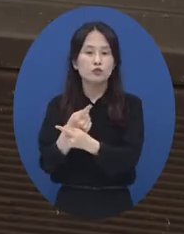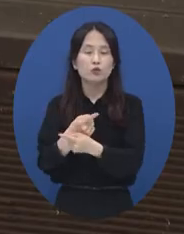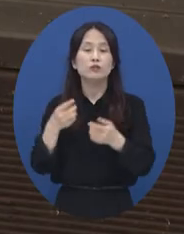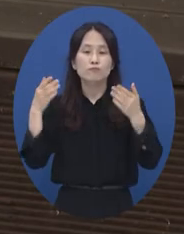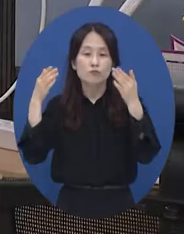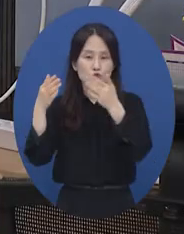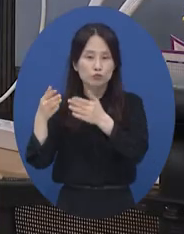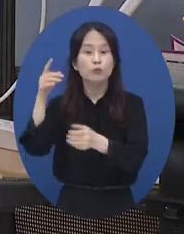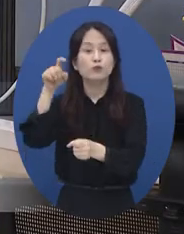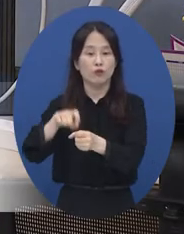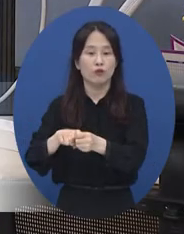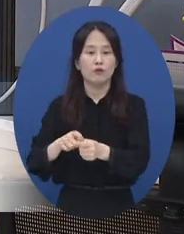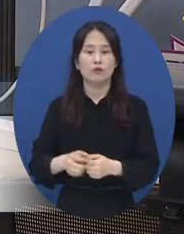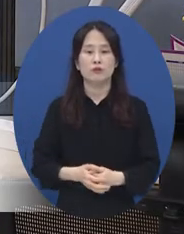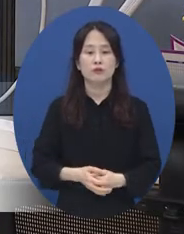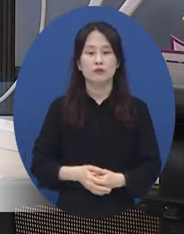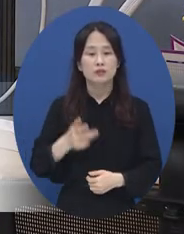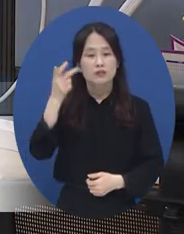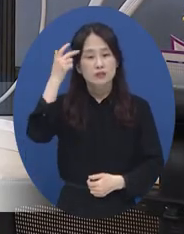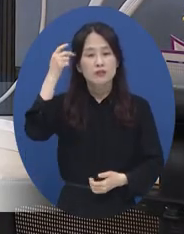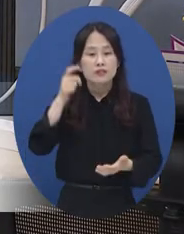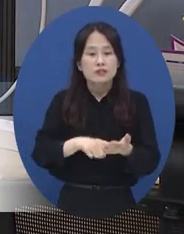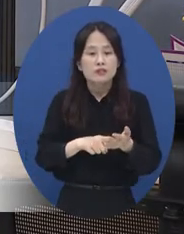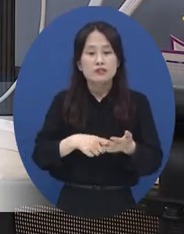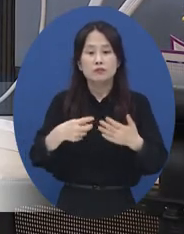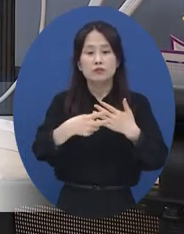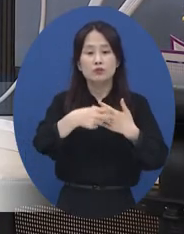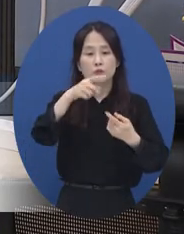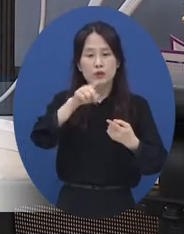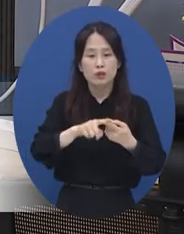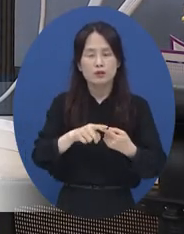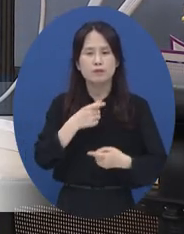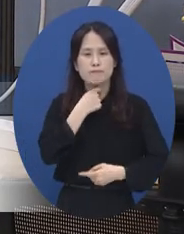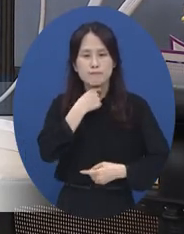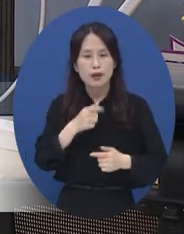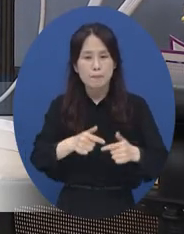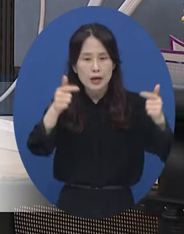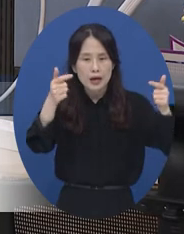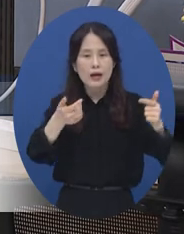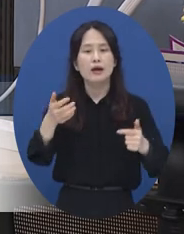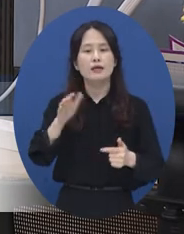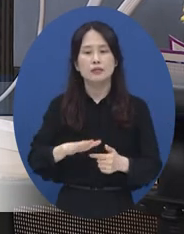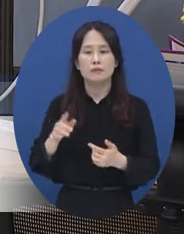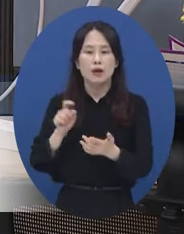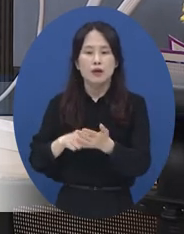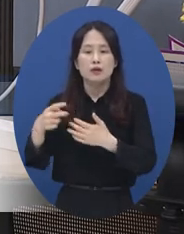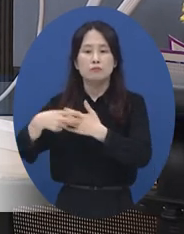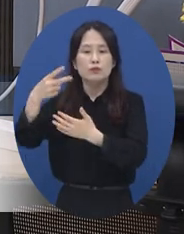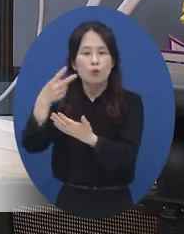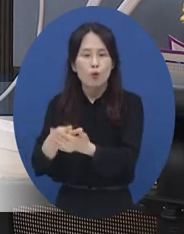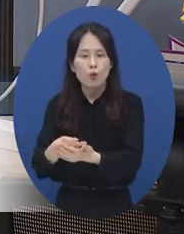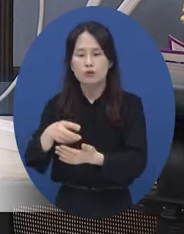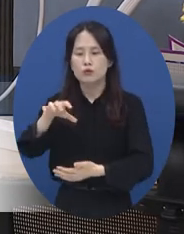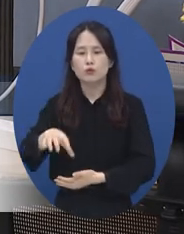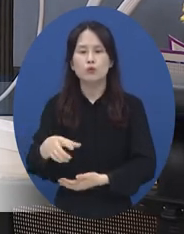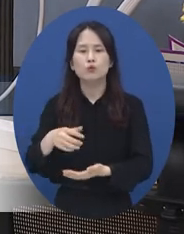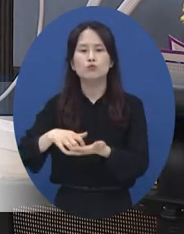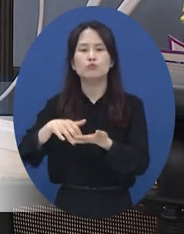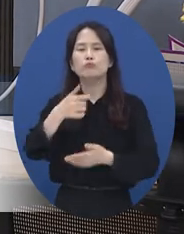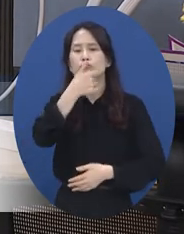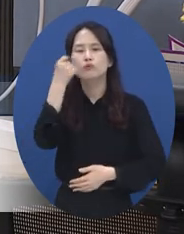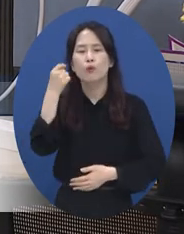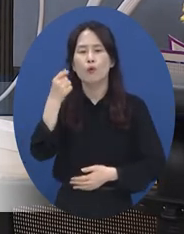입니다 정신 응급의료에 대한 요구도 가 증가하였으나 응급 이번 가능한 의료기관이 부족하여 돌입